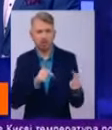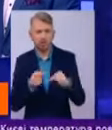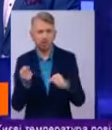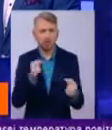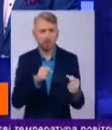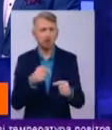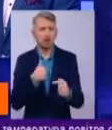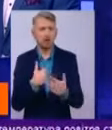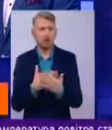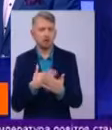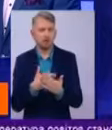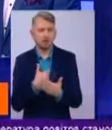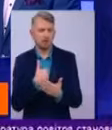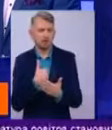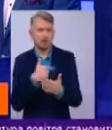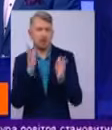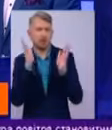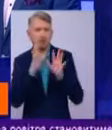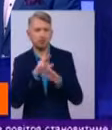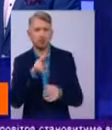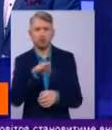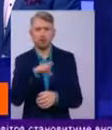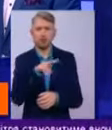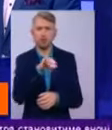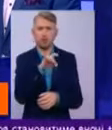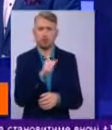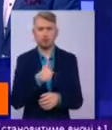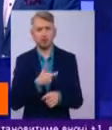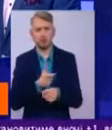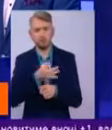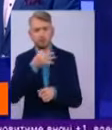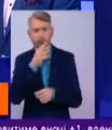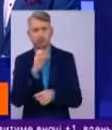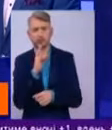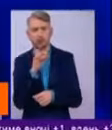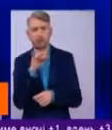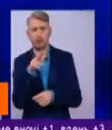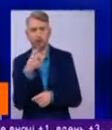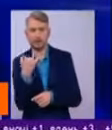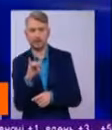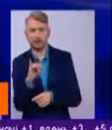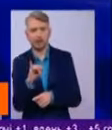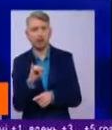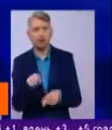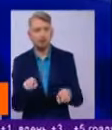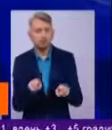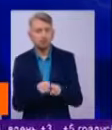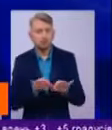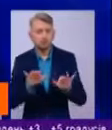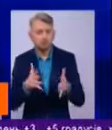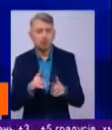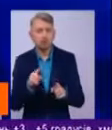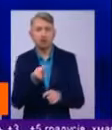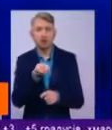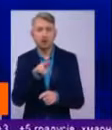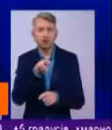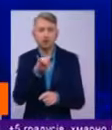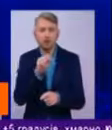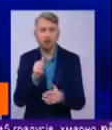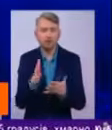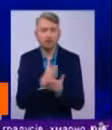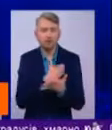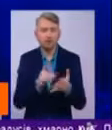я, наприклад, невеликий шанувальник там Петлюри, мені більше подобається Скоропадський. Але тут просто трапилася така ситуація, що Петлюра взагалі не має